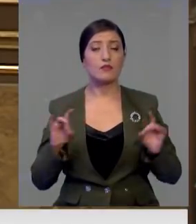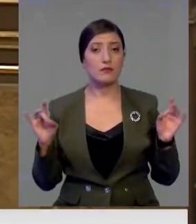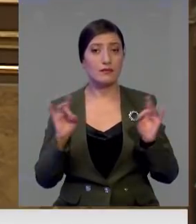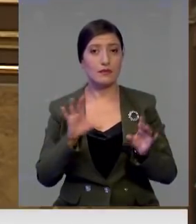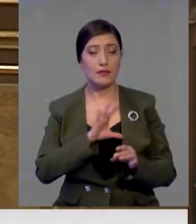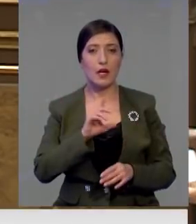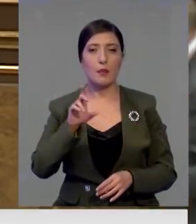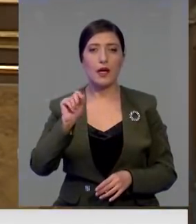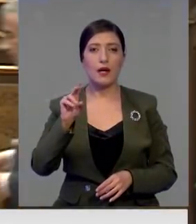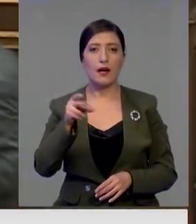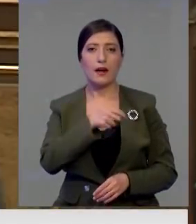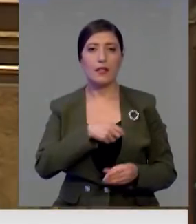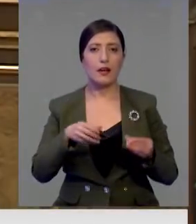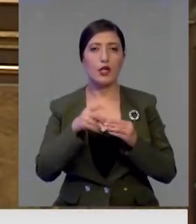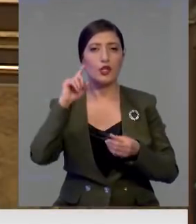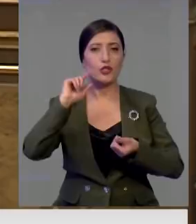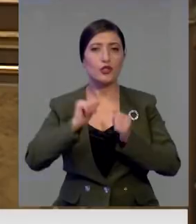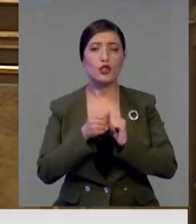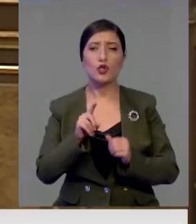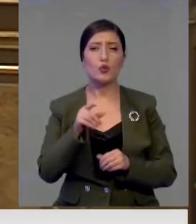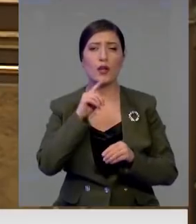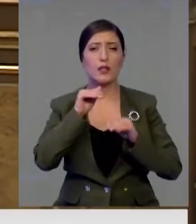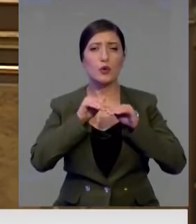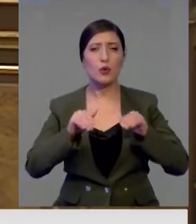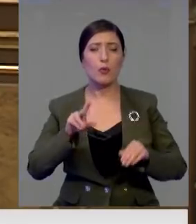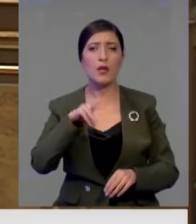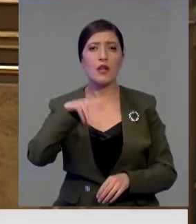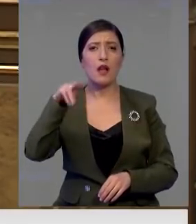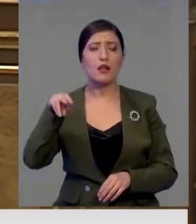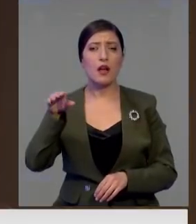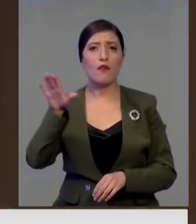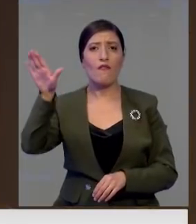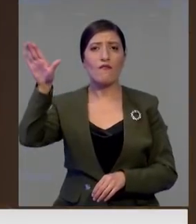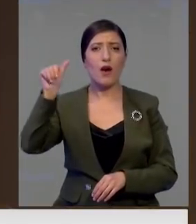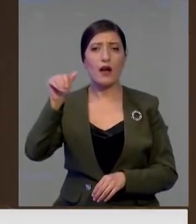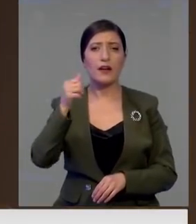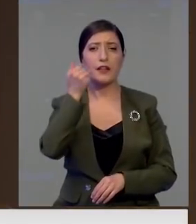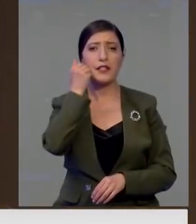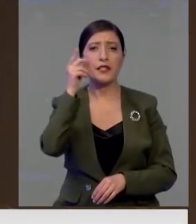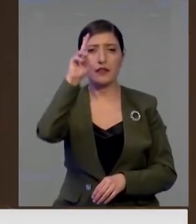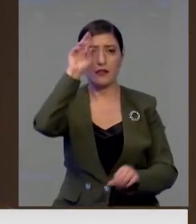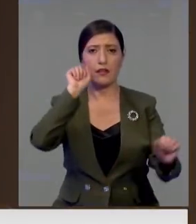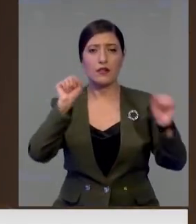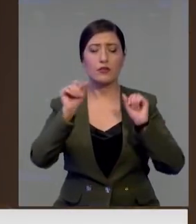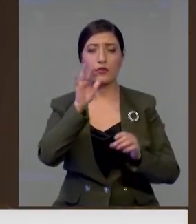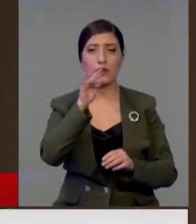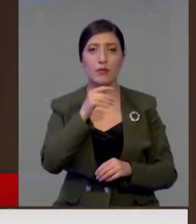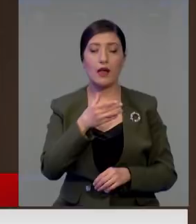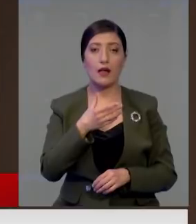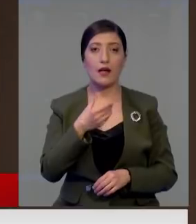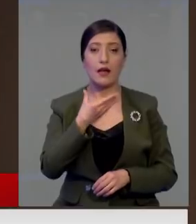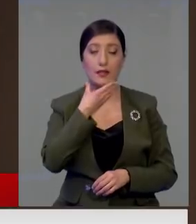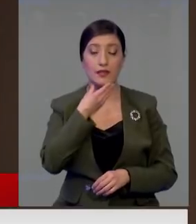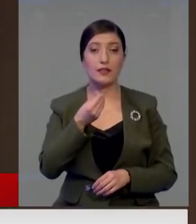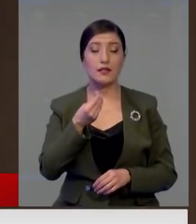Հիշեցրին ԲՀԿ-ին, ինչու էիք լռում, երբ միլիարդավոր վարկեր էին վերցնում Հին Հայաստանում։ Գեղեցիկ է հնչում, երբ որ ասում եք լավ չի, հա,